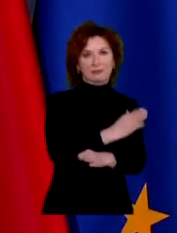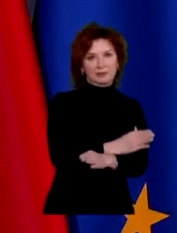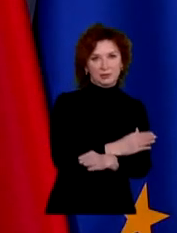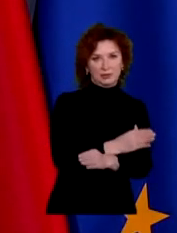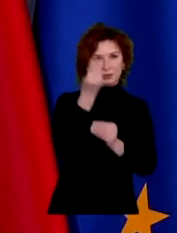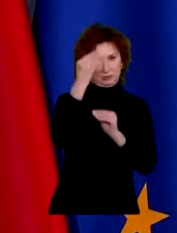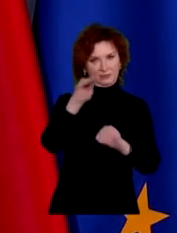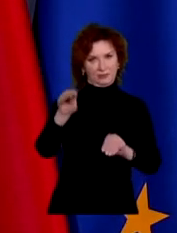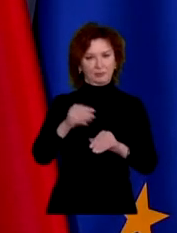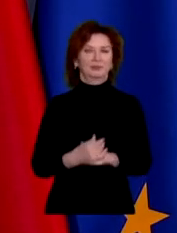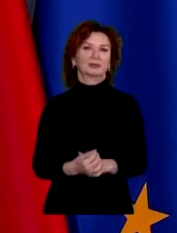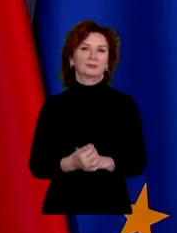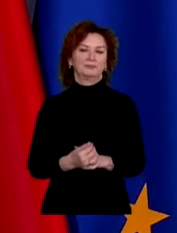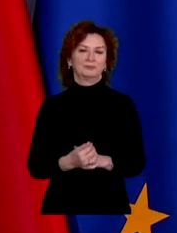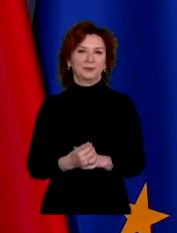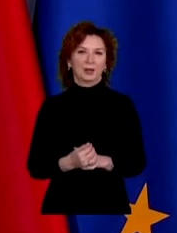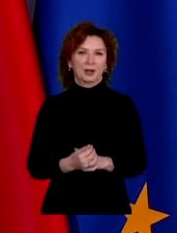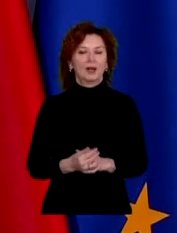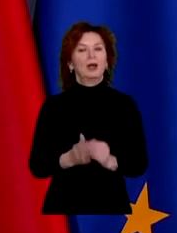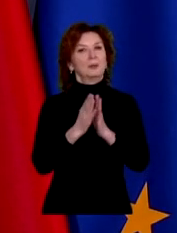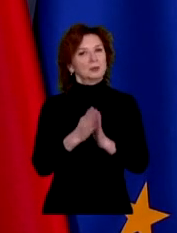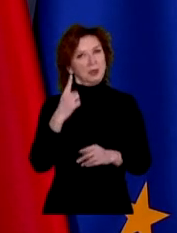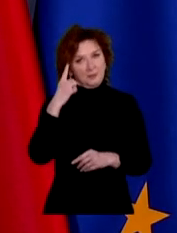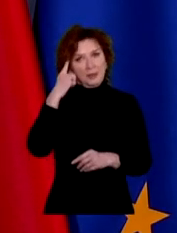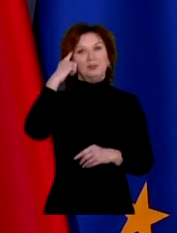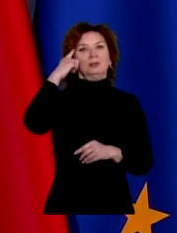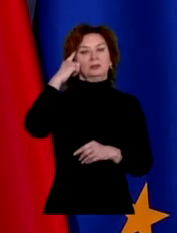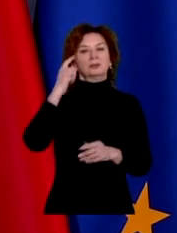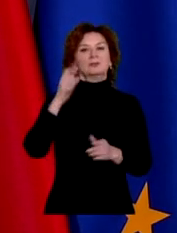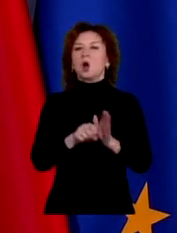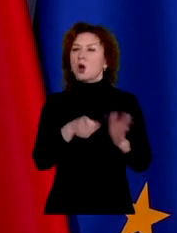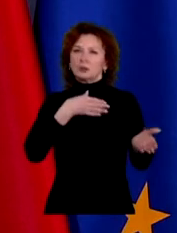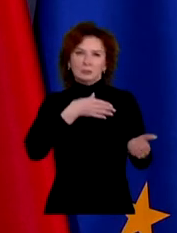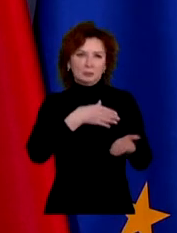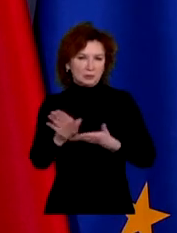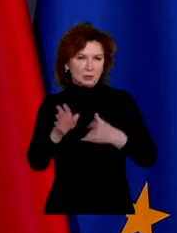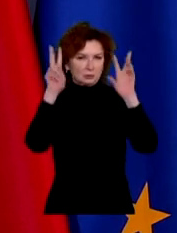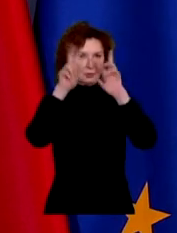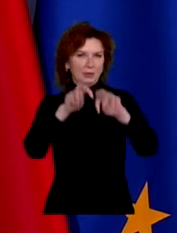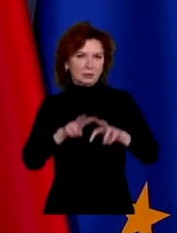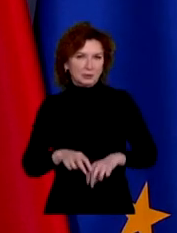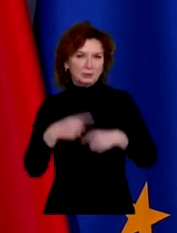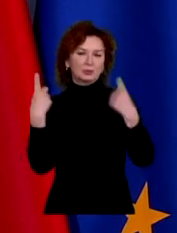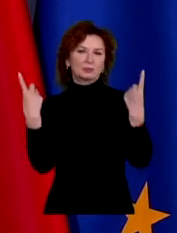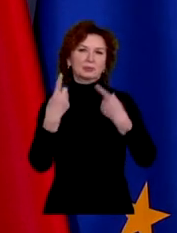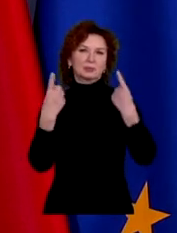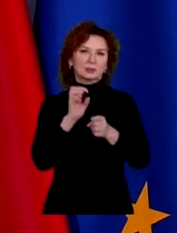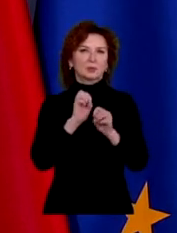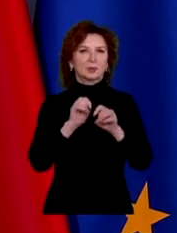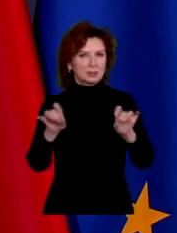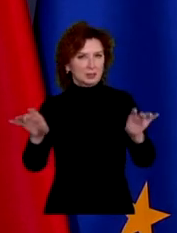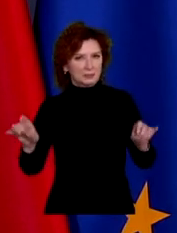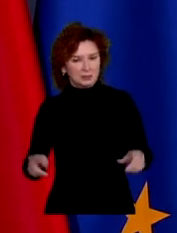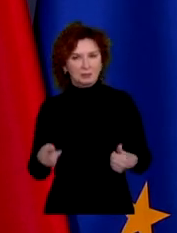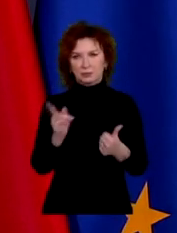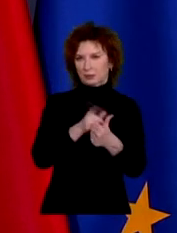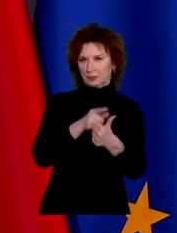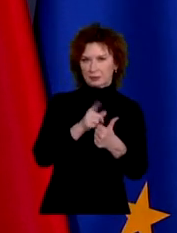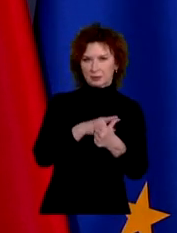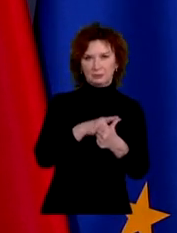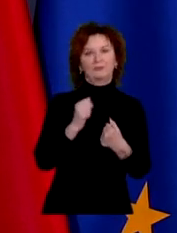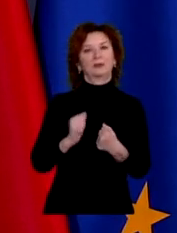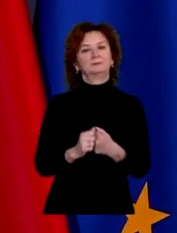Przede wszystkim pamiętajmy o tym, że my od samego początku analizujemy sytuację epidemiczną pod kątem kilku czynników. Jedna rzecz to